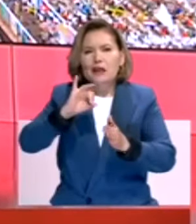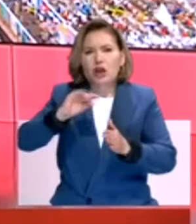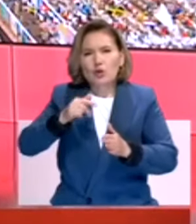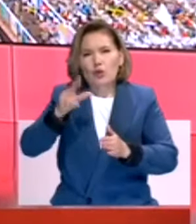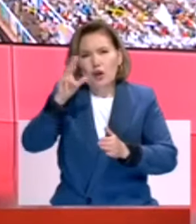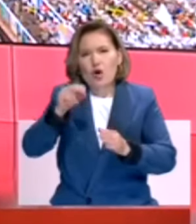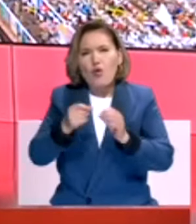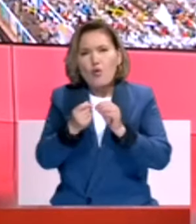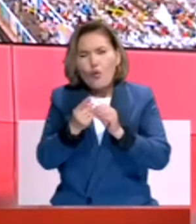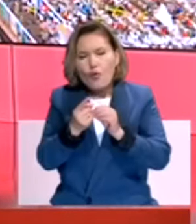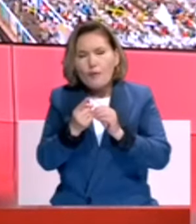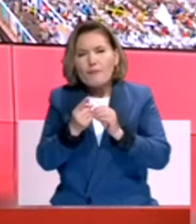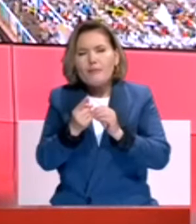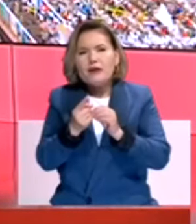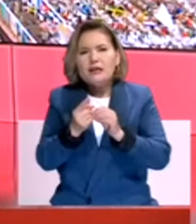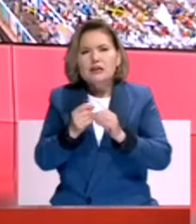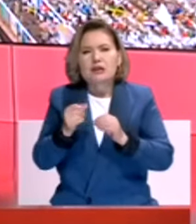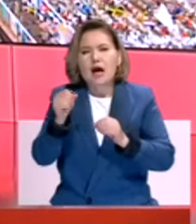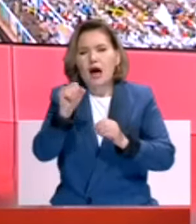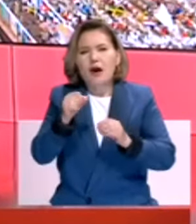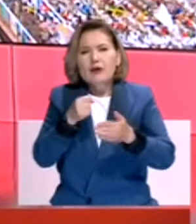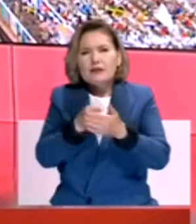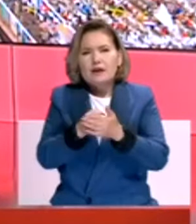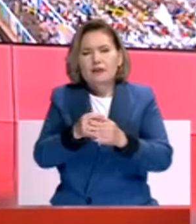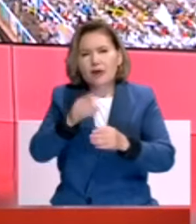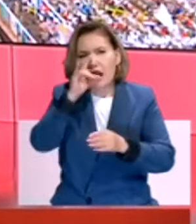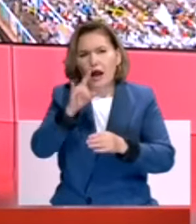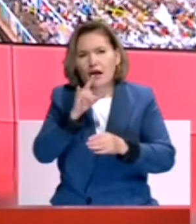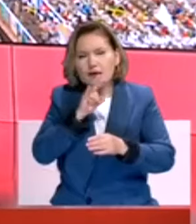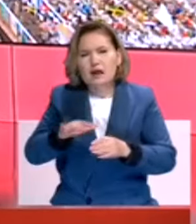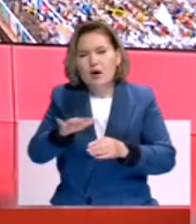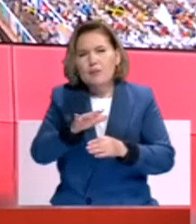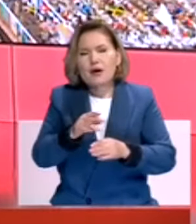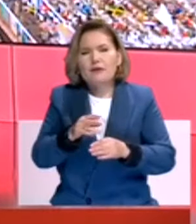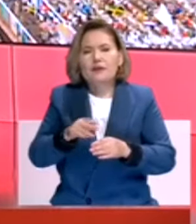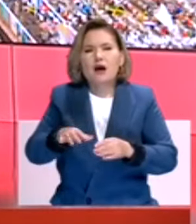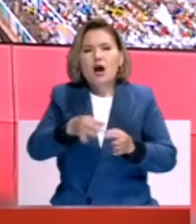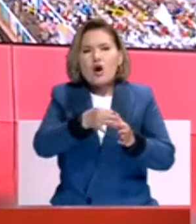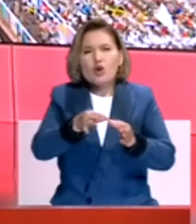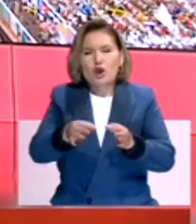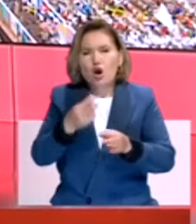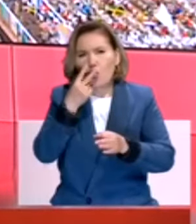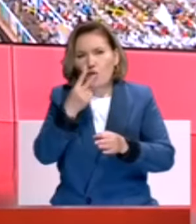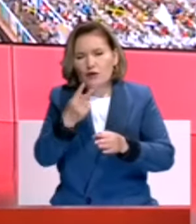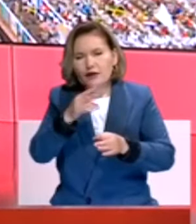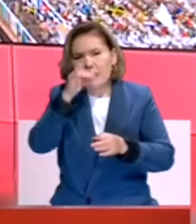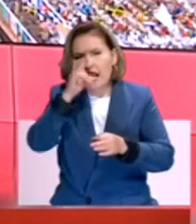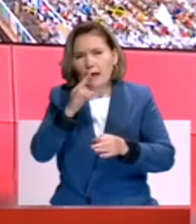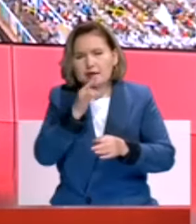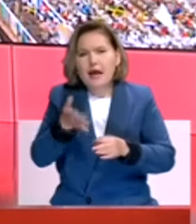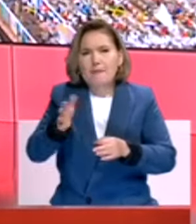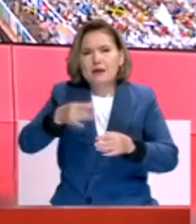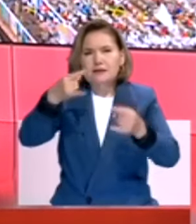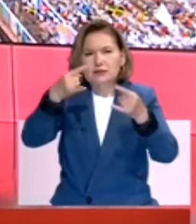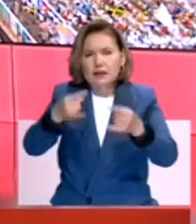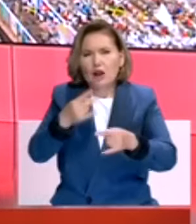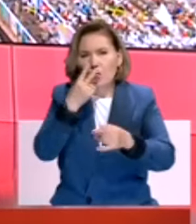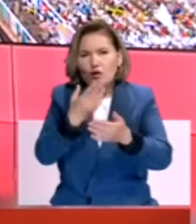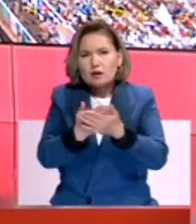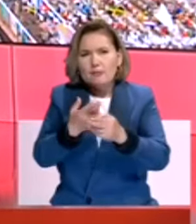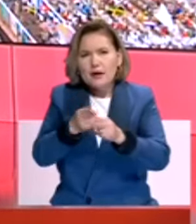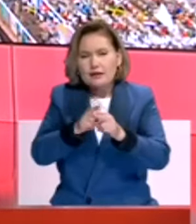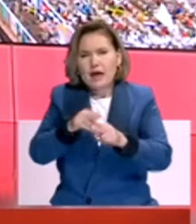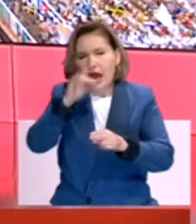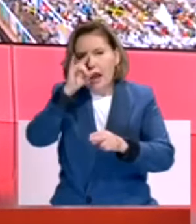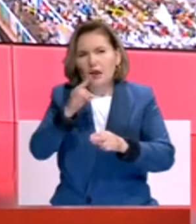мен 11-ші тамыз аралығындағы дүбірлі доданы Қазақстан аумағында көрсету құқығын отандық 5 телеарна иеленді.